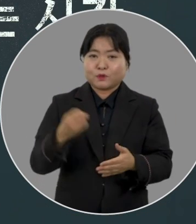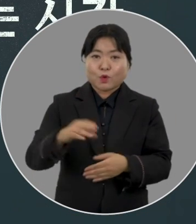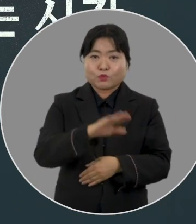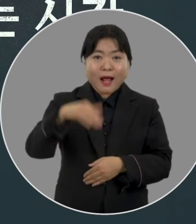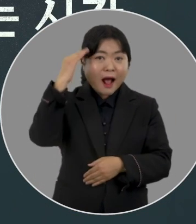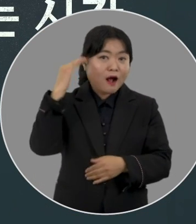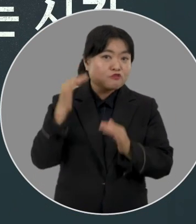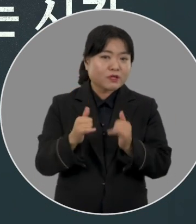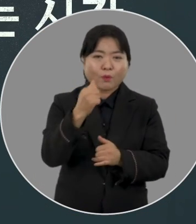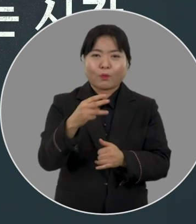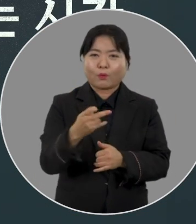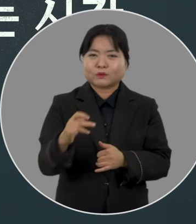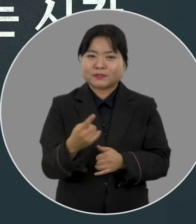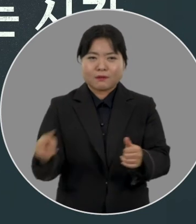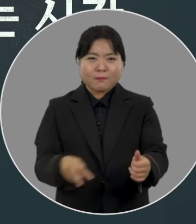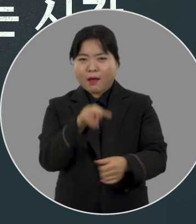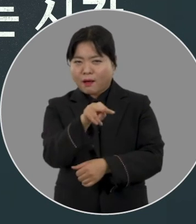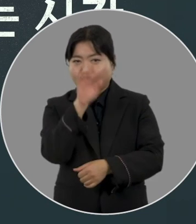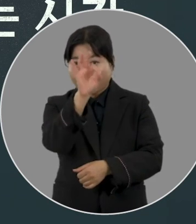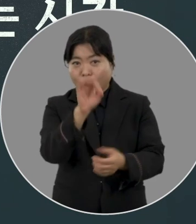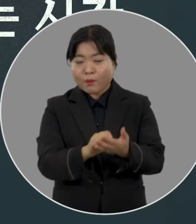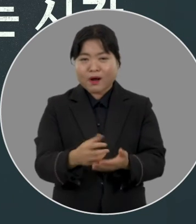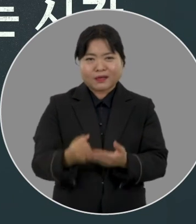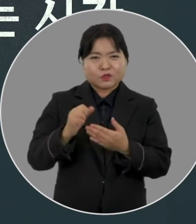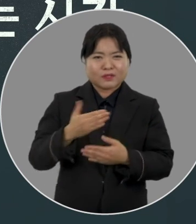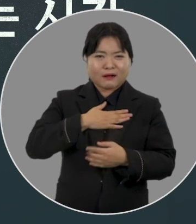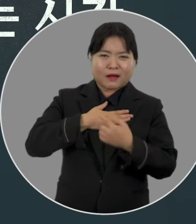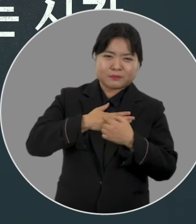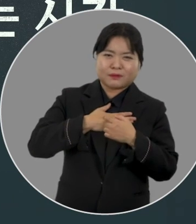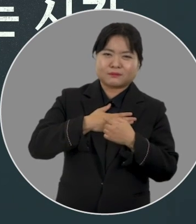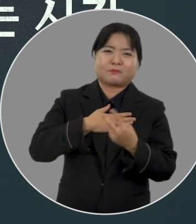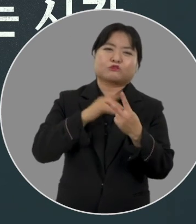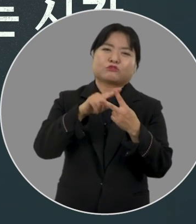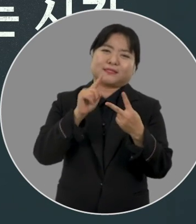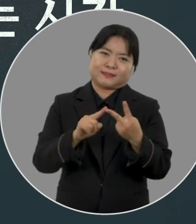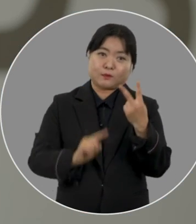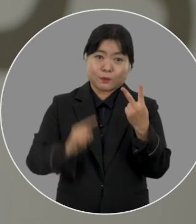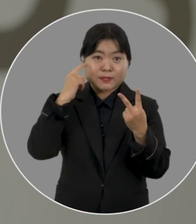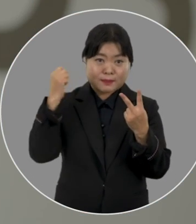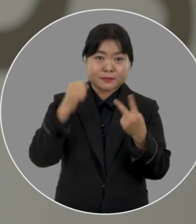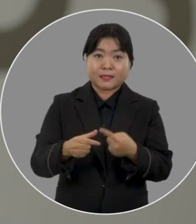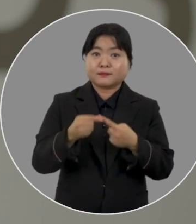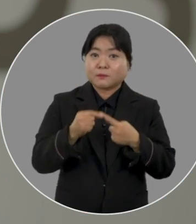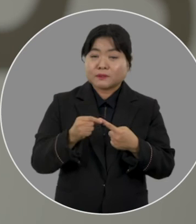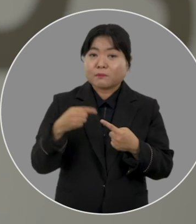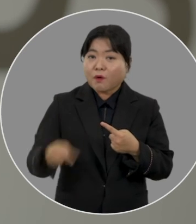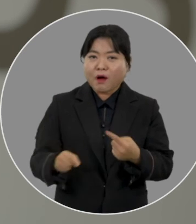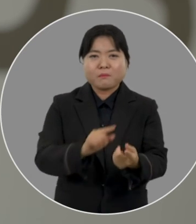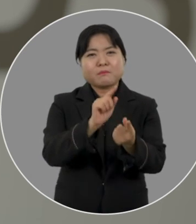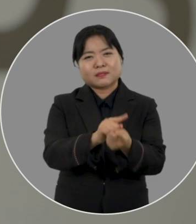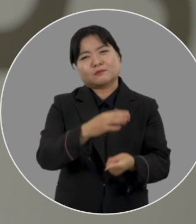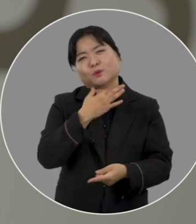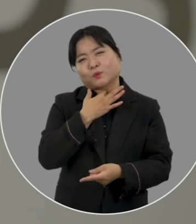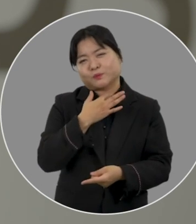우리 한국인이 홀로코스트를 바라보면서 가져야 될 감정은 아마 두 가지일 거라고 생각합니다. 첫 번째는 한